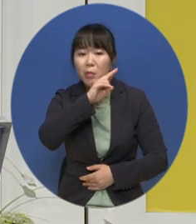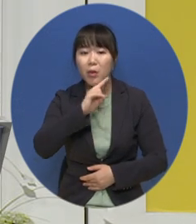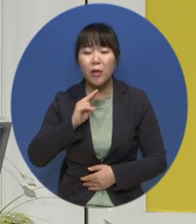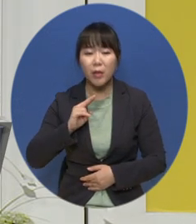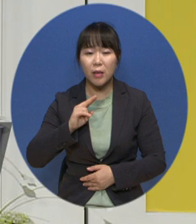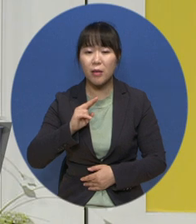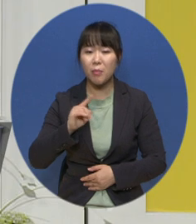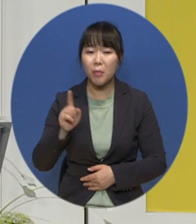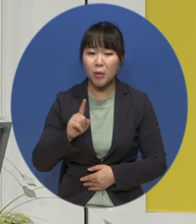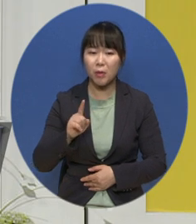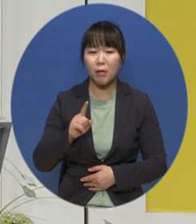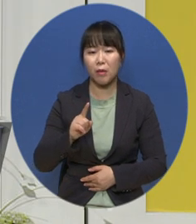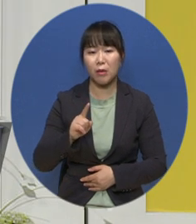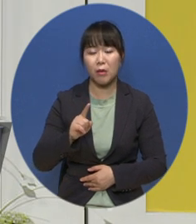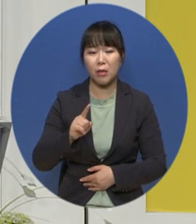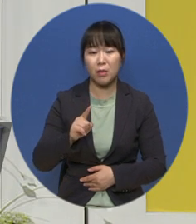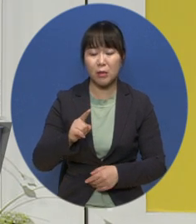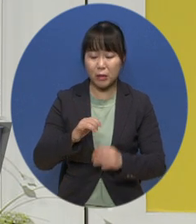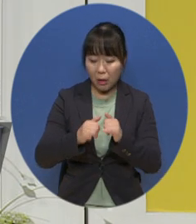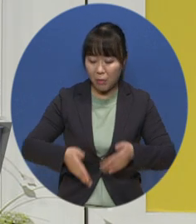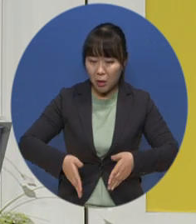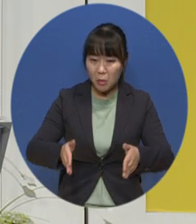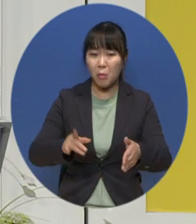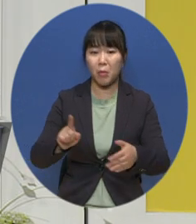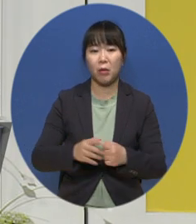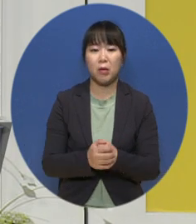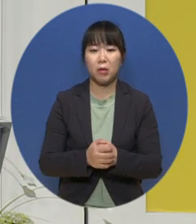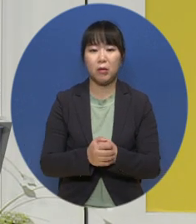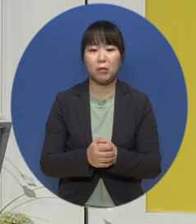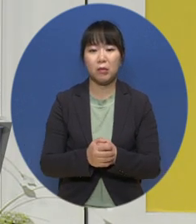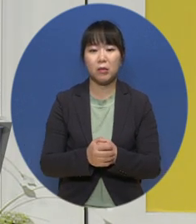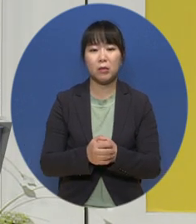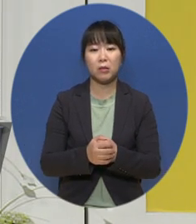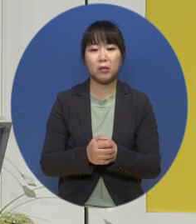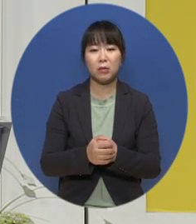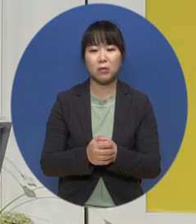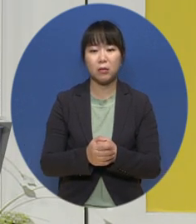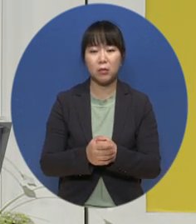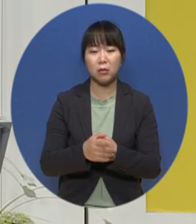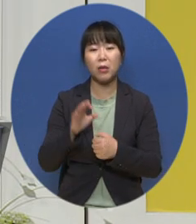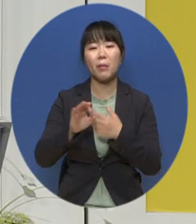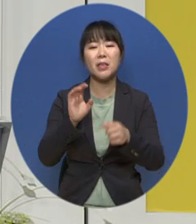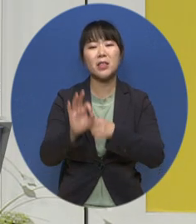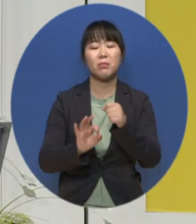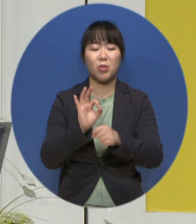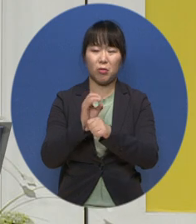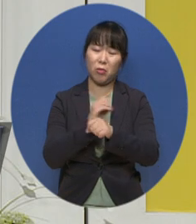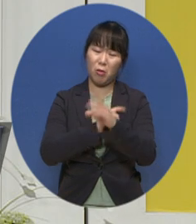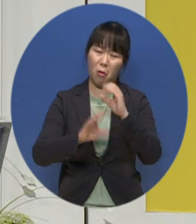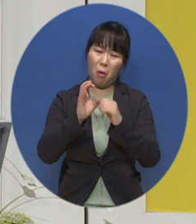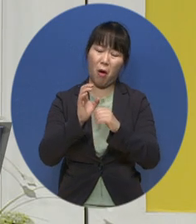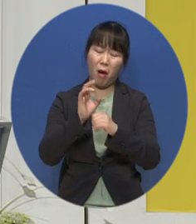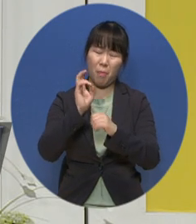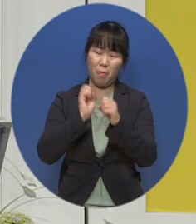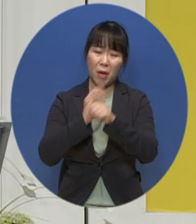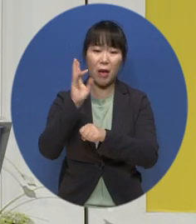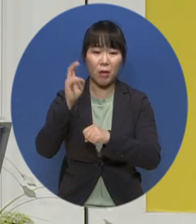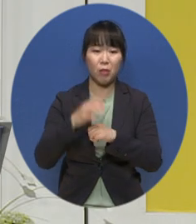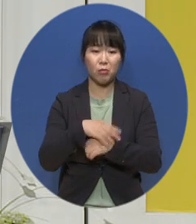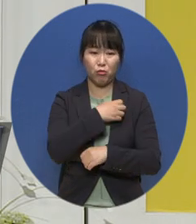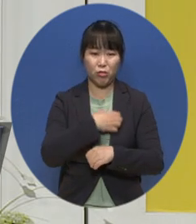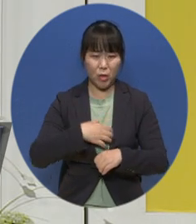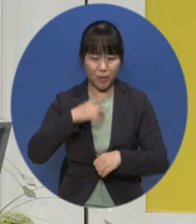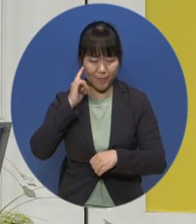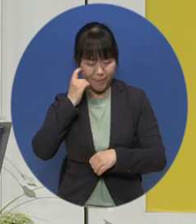인도 람보르 그랜드 하더라도 10년도 더 일 것이다 각 고층에서 작심을 하고 나온